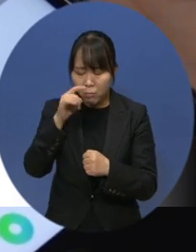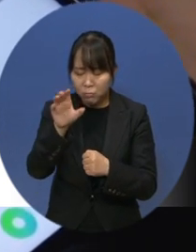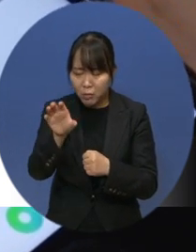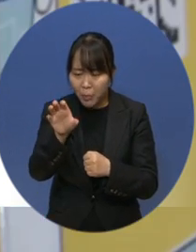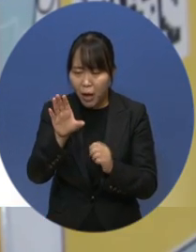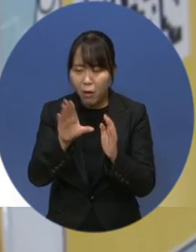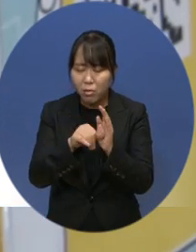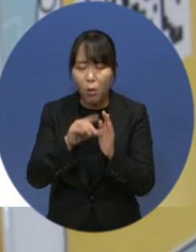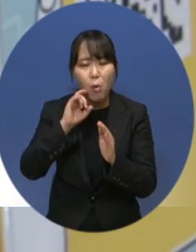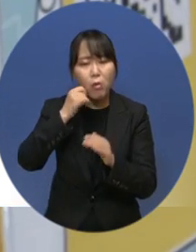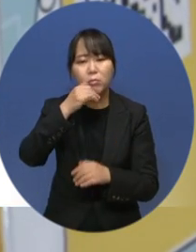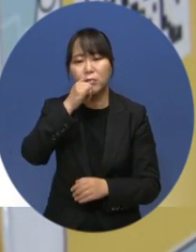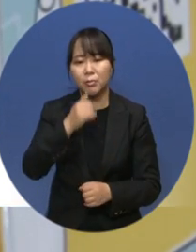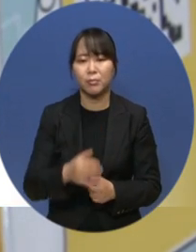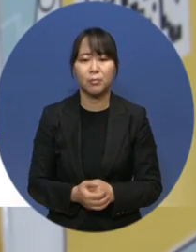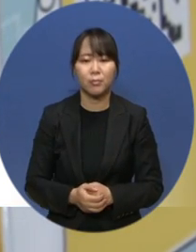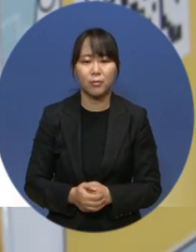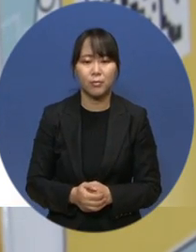있는 상황입니다.